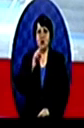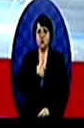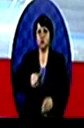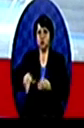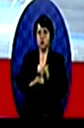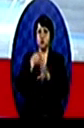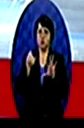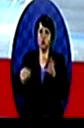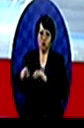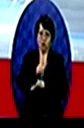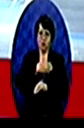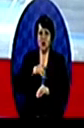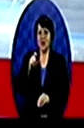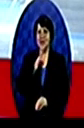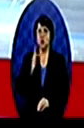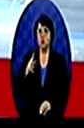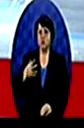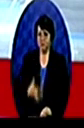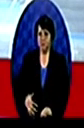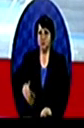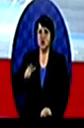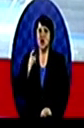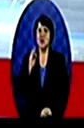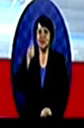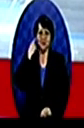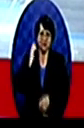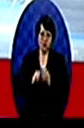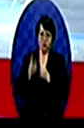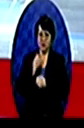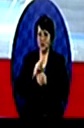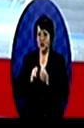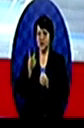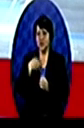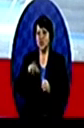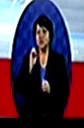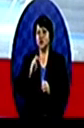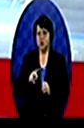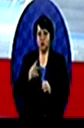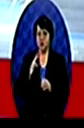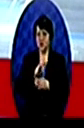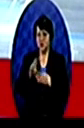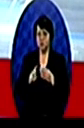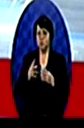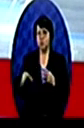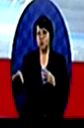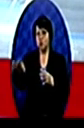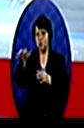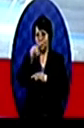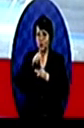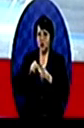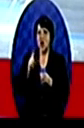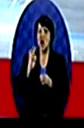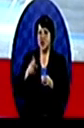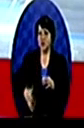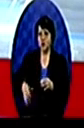2006 онд эрүүл эллиг аяныг хэрэгжүүлэхээр болсон байна. Нийслэлийн бүх өрхөн эмнэлэгт эллигний бэйс вирусыг илрүүлэх үн төлбөргүй шинжилгээ хийж байна. Гэвч